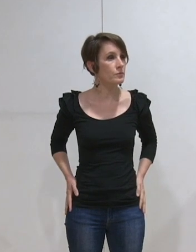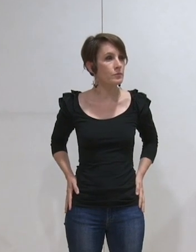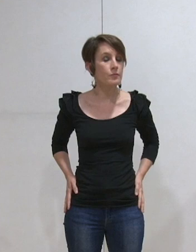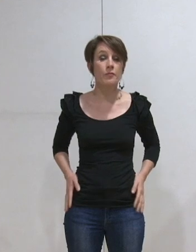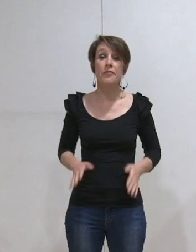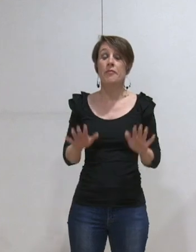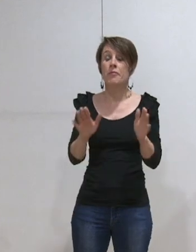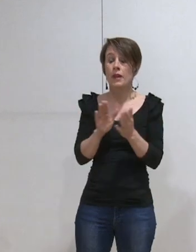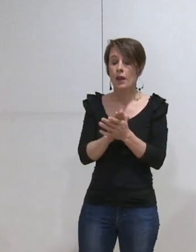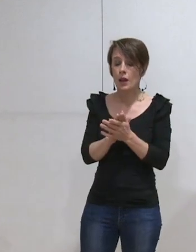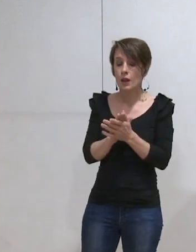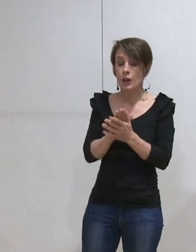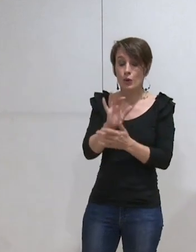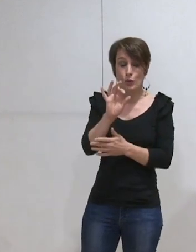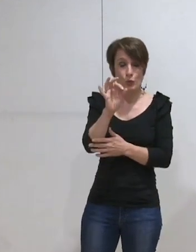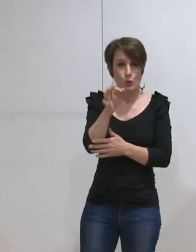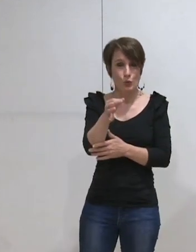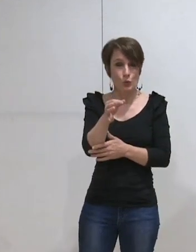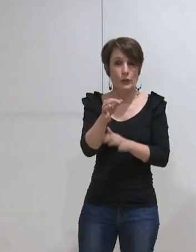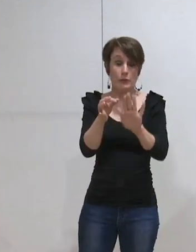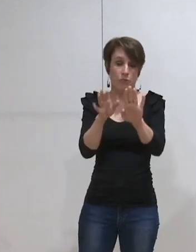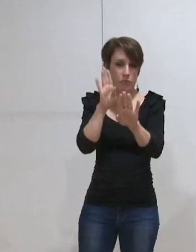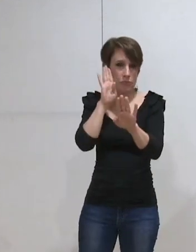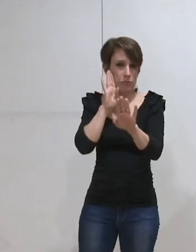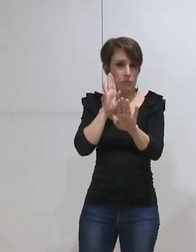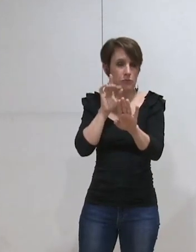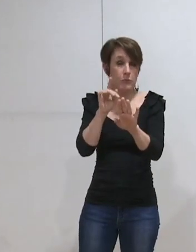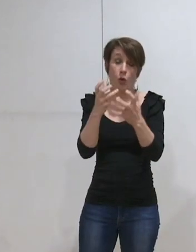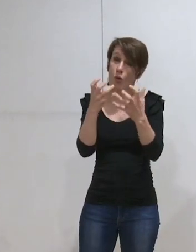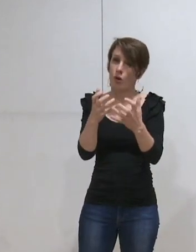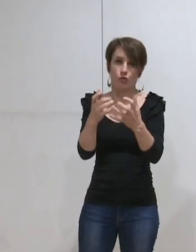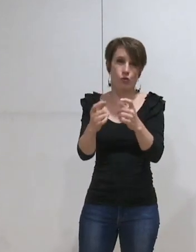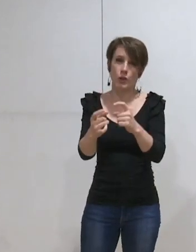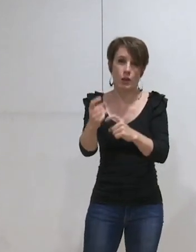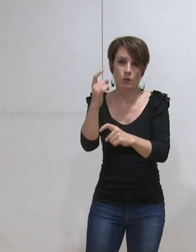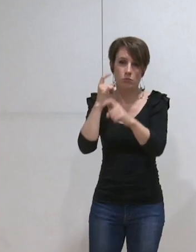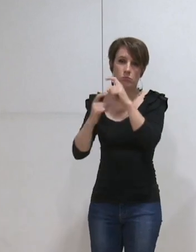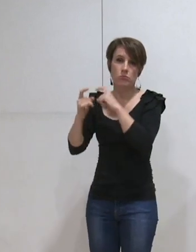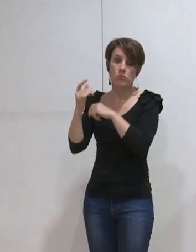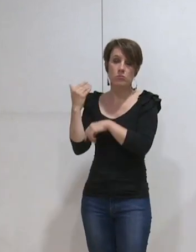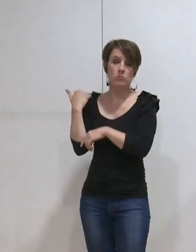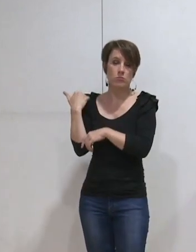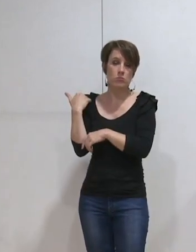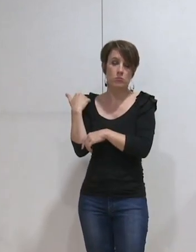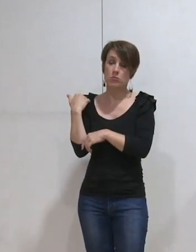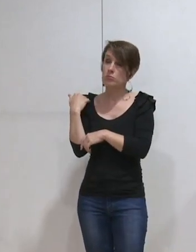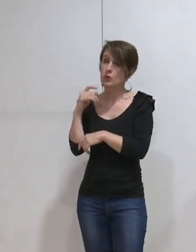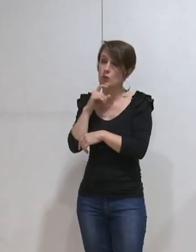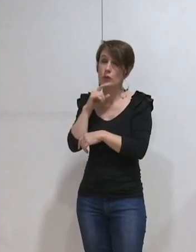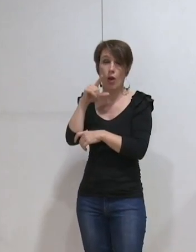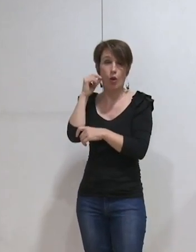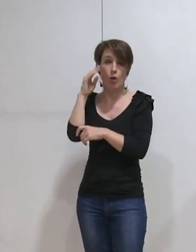oui je voudrais je voudrais revenir 2 secondes sur les propos outranciers et démagogiques comme d'habitude de de Monsieur